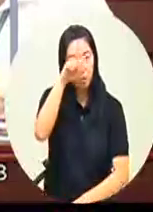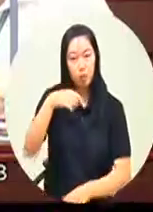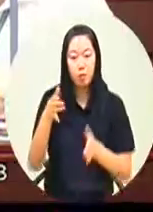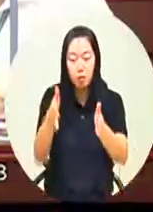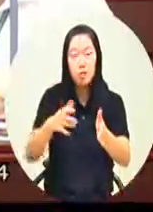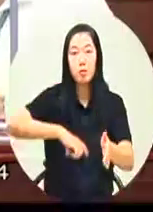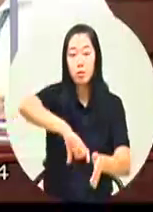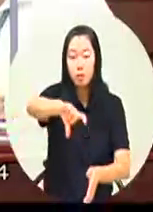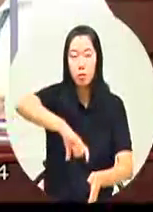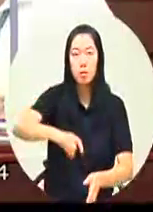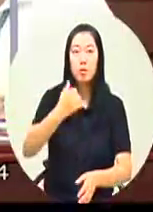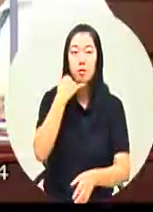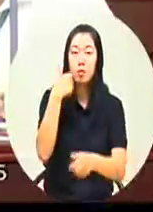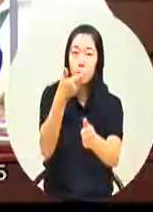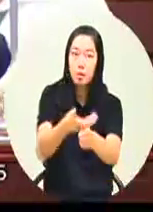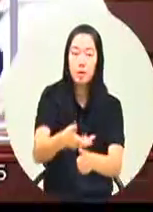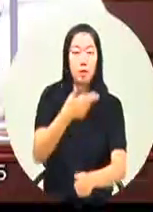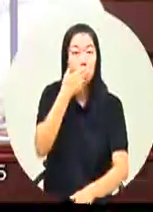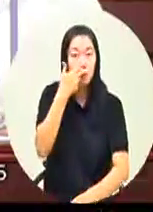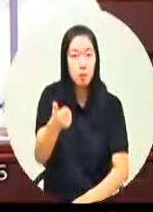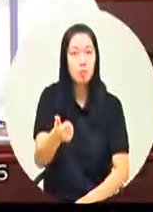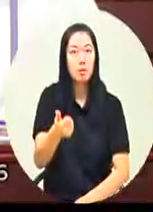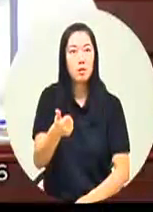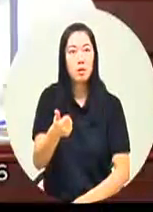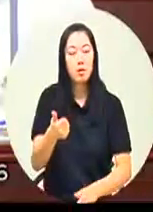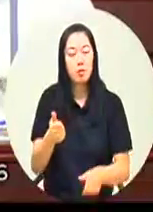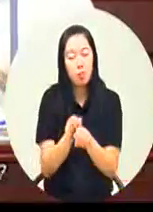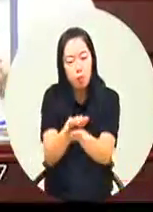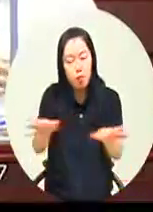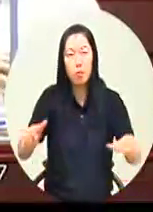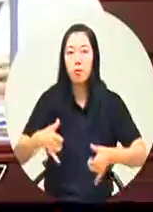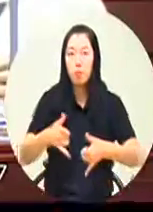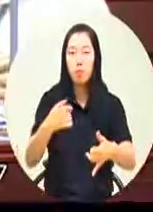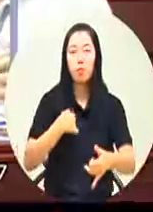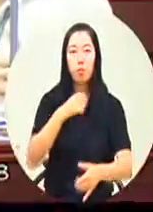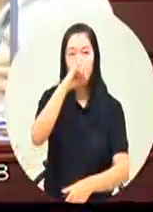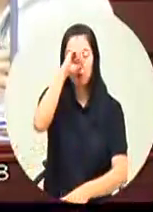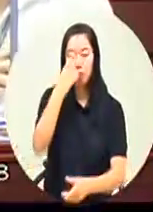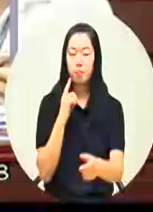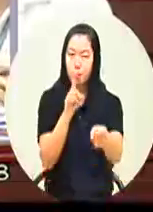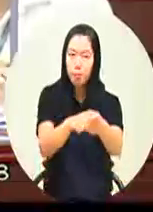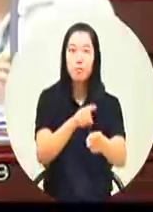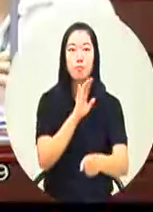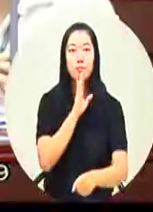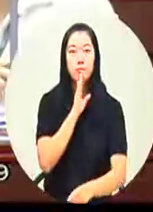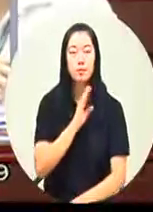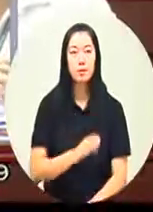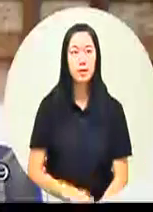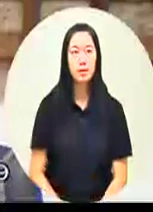较便捷的疏通的这个路网，是我们的一致目标。